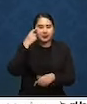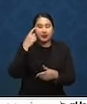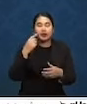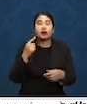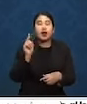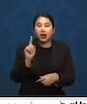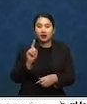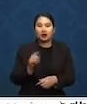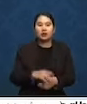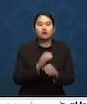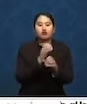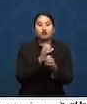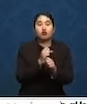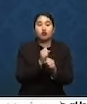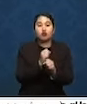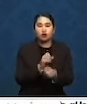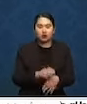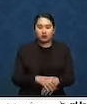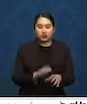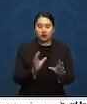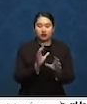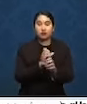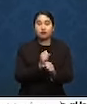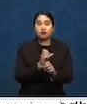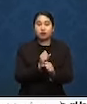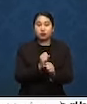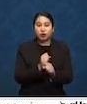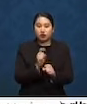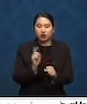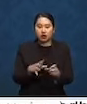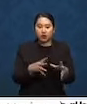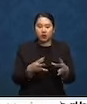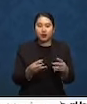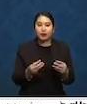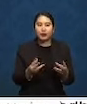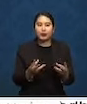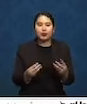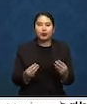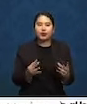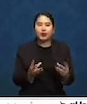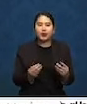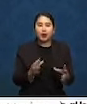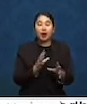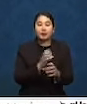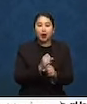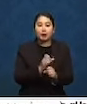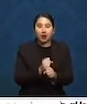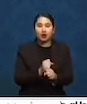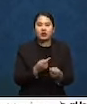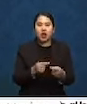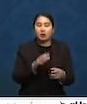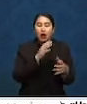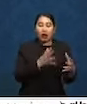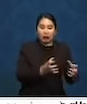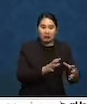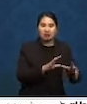ปาสเตอร์แล้วกันเวลาเราจะปั้นปูนเนี่ยต้องปั้นตอนที่มันอ่อนอ่อนอยู่ถ้ามันแข็งแล้วมันปั้นไม่ได้ฉันใดก็ฉันนั้นนะ